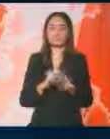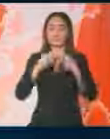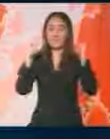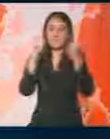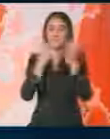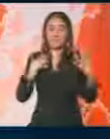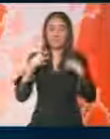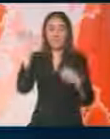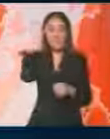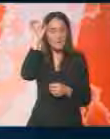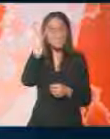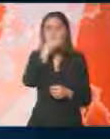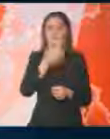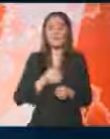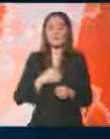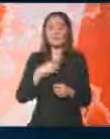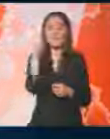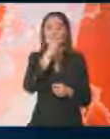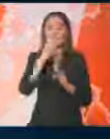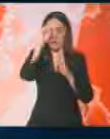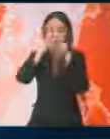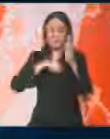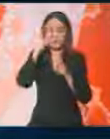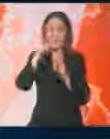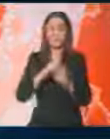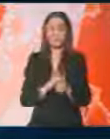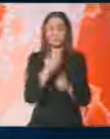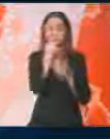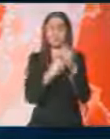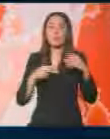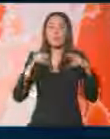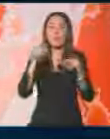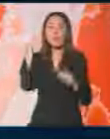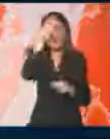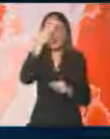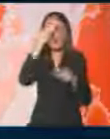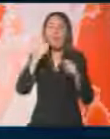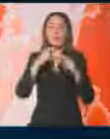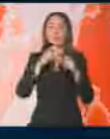Svetskom premijerom nemačko-francuskog animiranog filma Sandman i izgubljeni pesak snova u Domu sindikata počinje